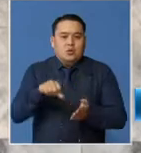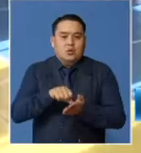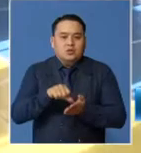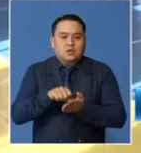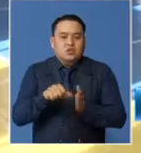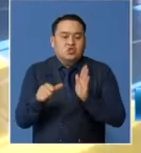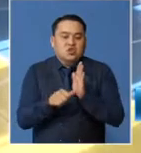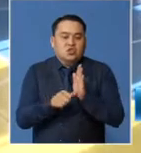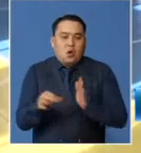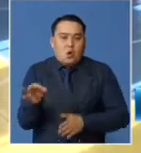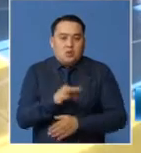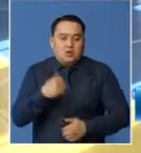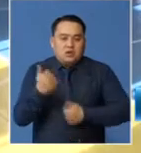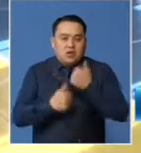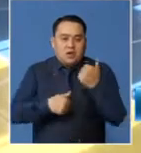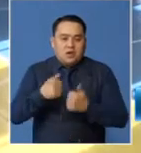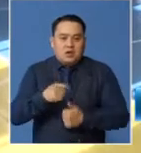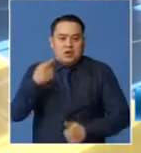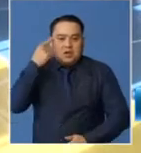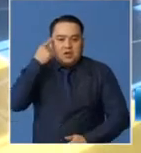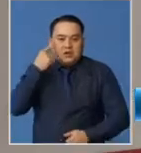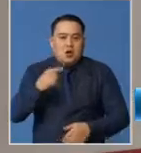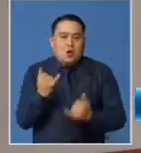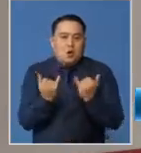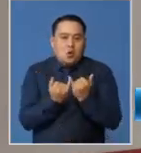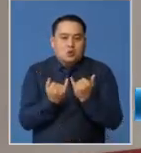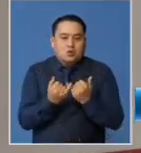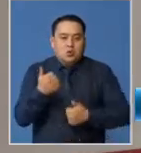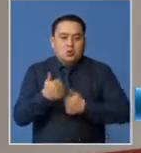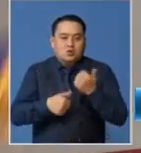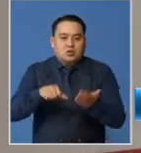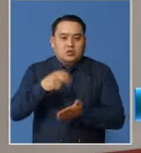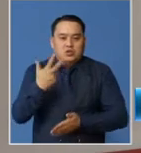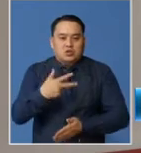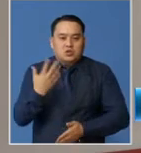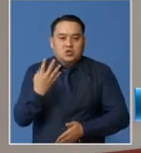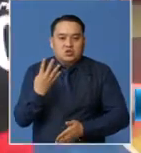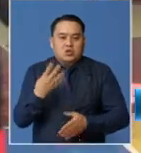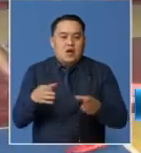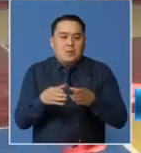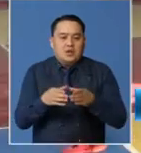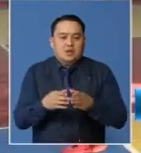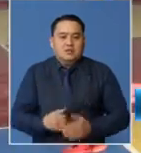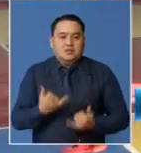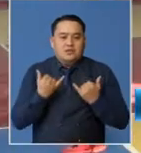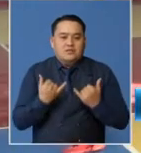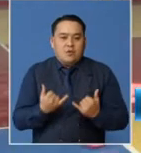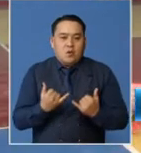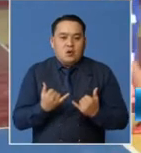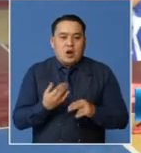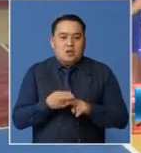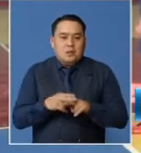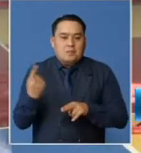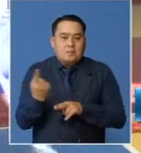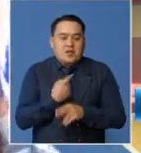съехались из 6 областей страны и из Кыргызстана. Боролись за пальму первенства 34 команды. На сегодняшний день, так как это